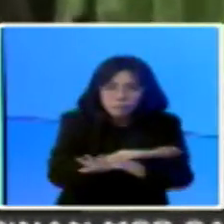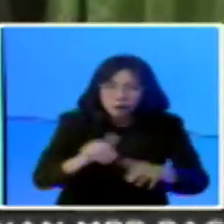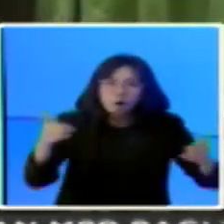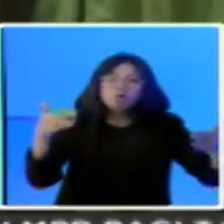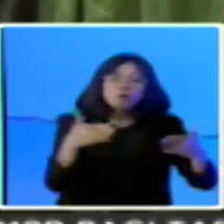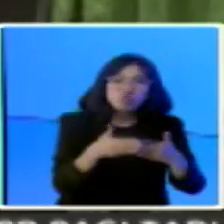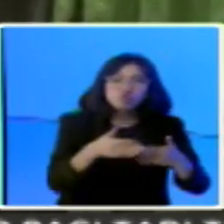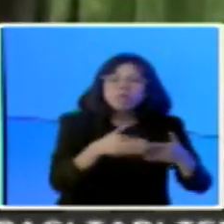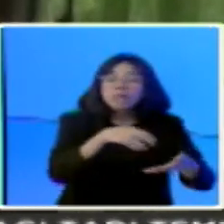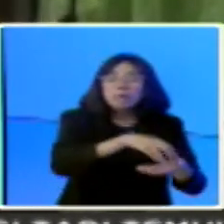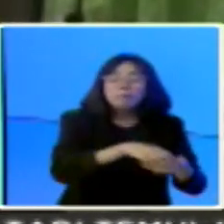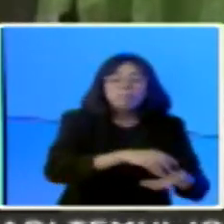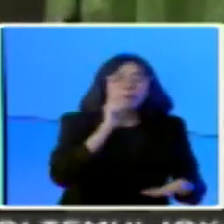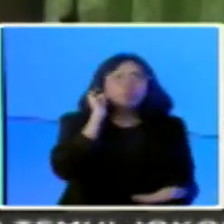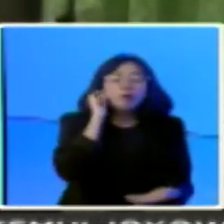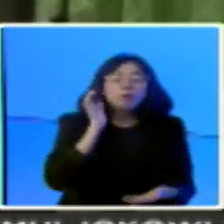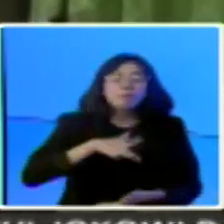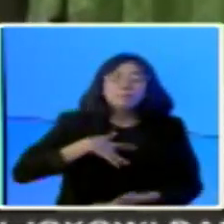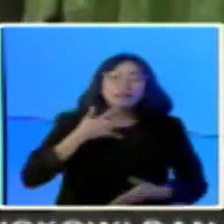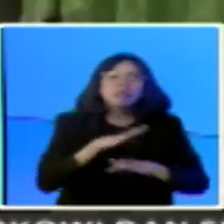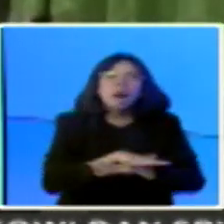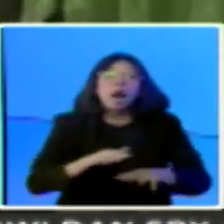di area perempuan agar mereka aman saat